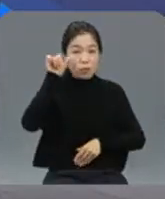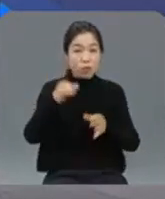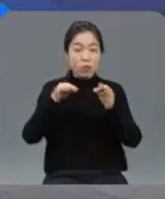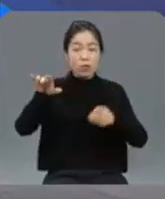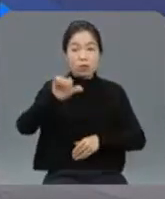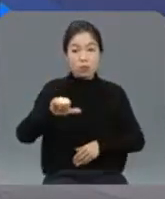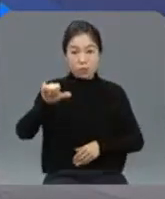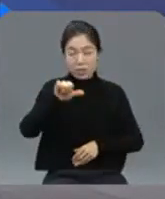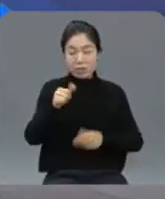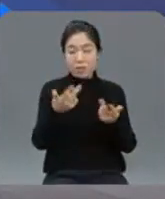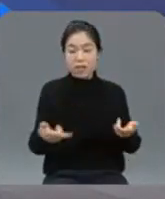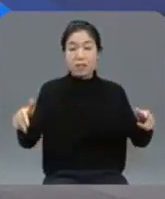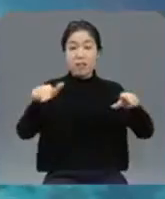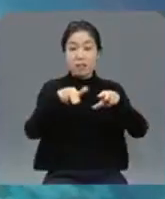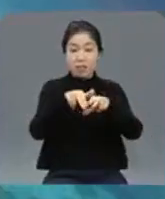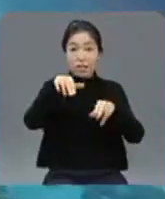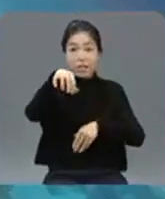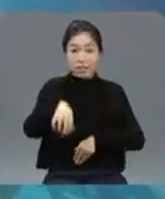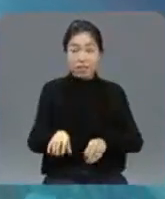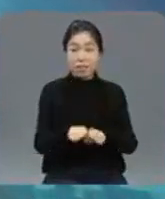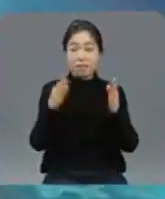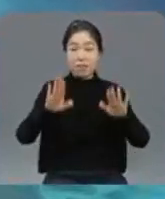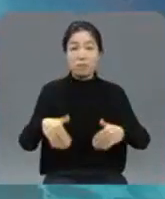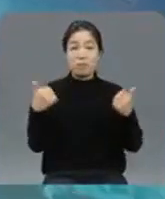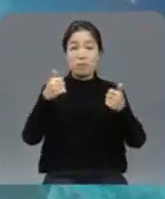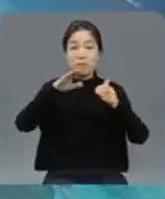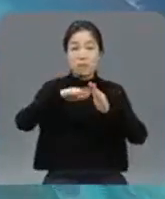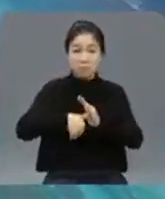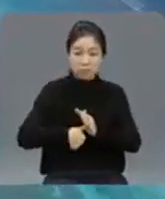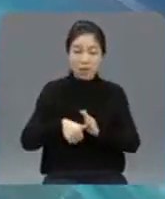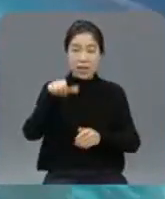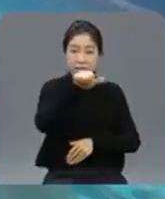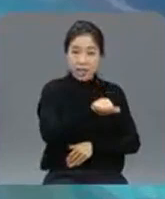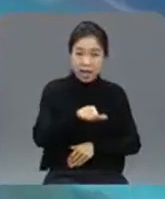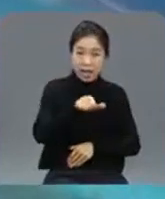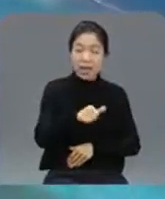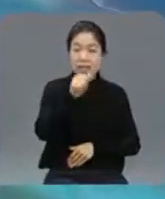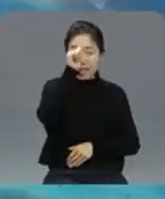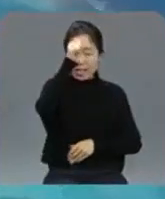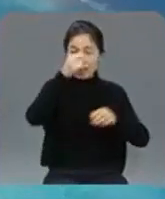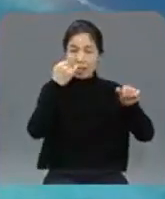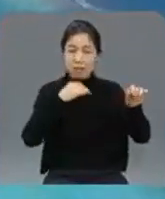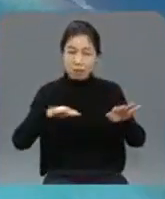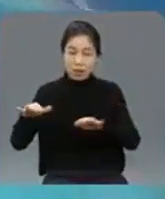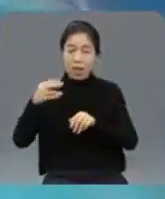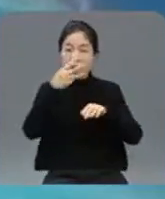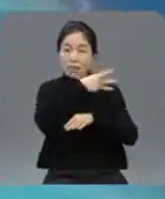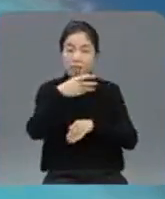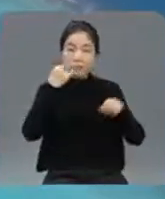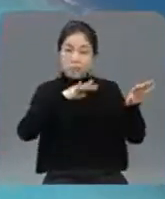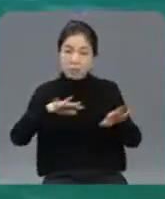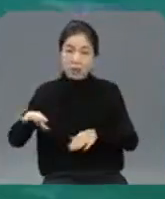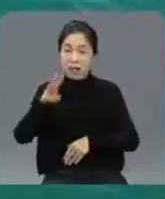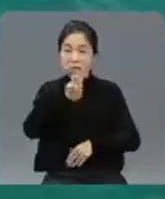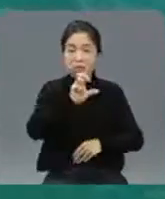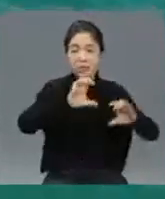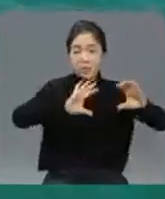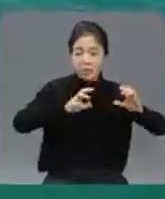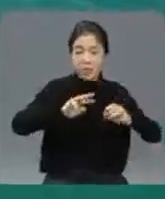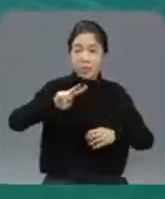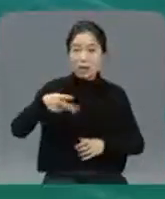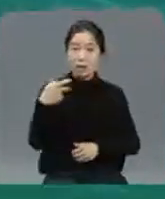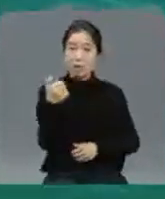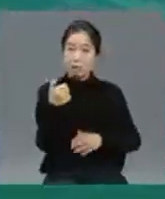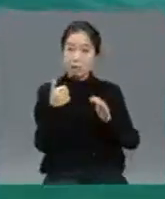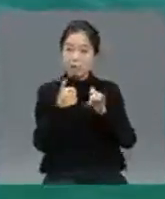아시아문화 전당에서 열립니다 이번 컨퍼런스에는 아시아와 인도양 태평양 연한 35개 나라 250여